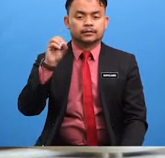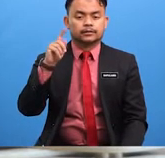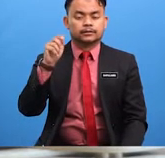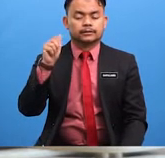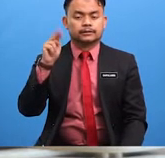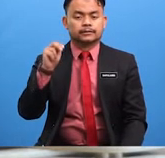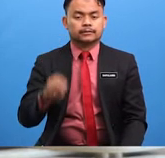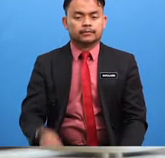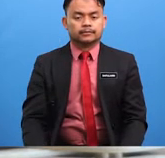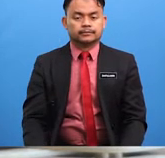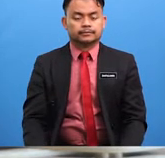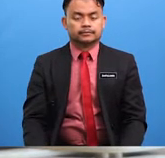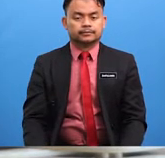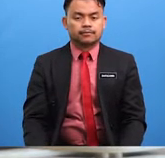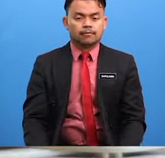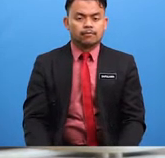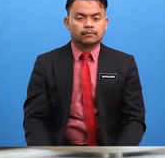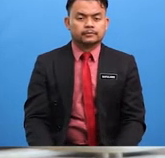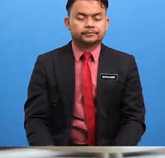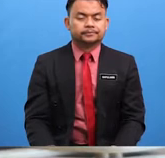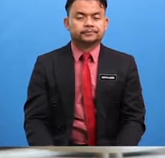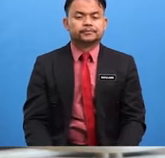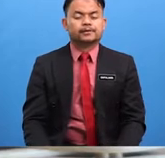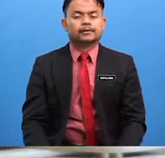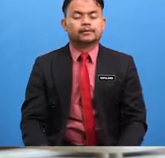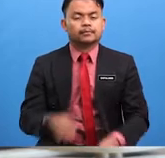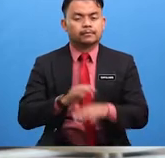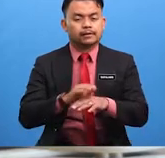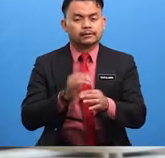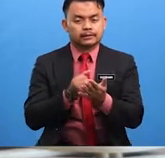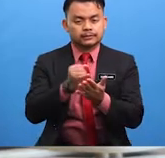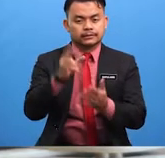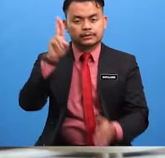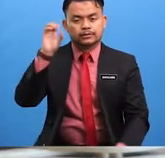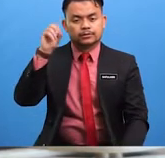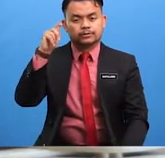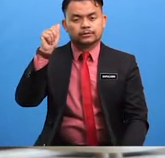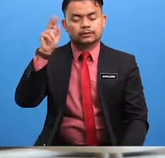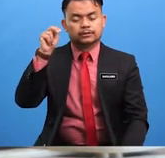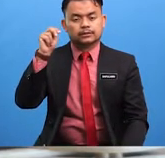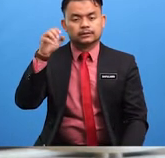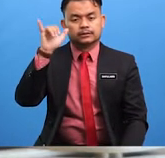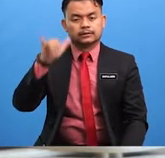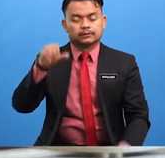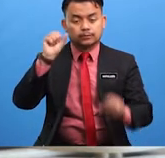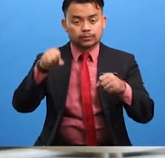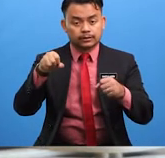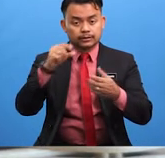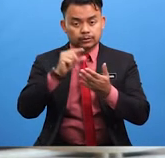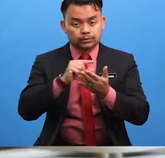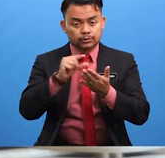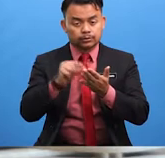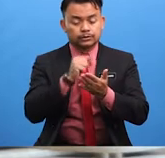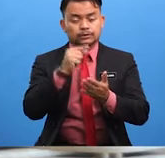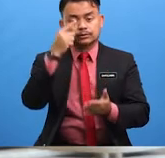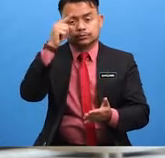bakul. Terdapat pelbagai jenis rotan yang boleh digunakan untuk dijadikan bakul. Di antaranya